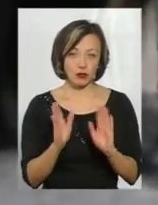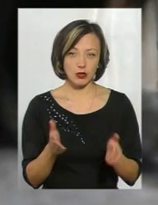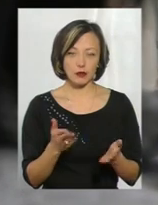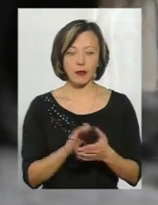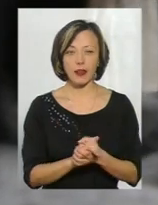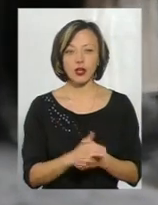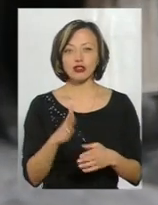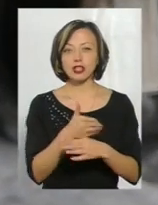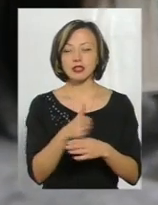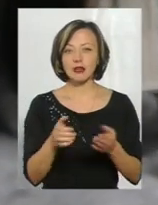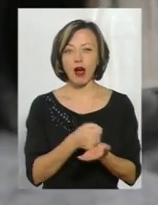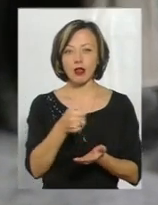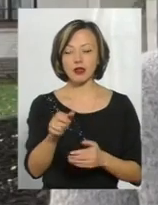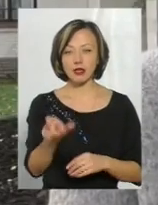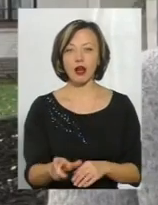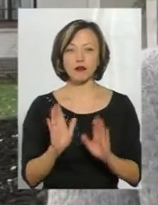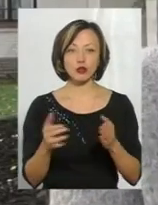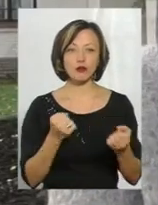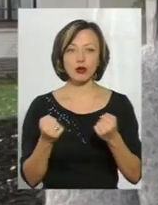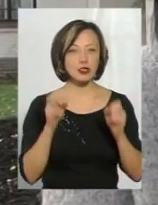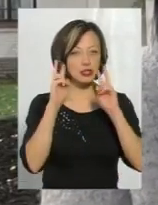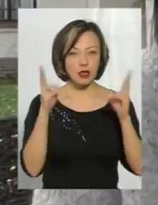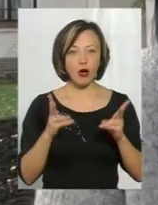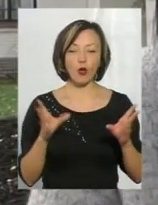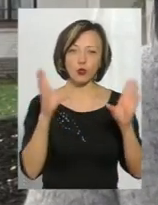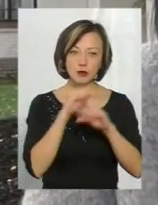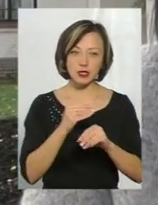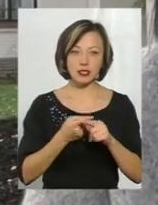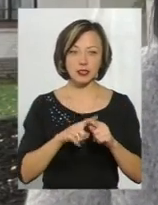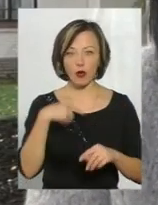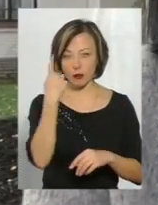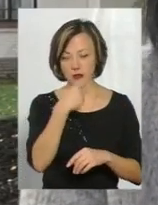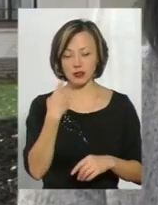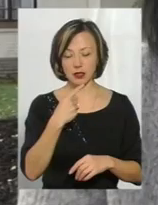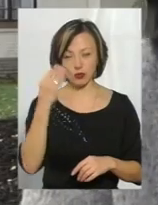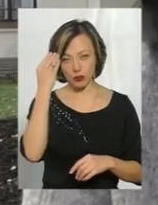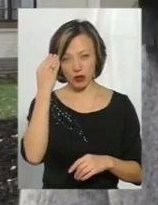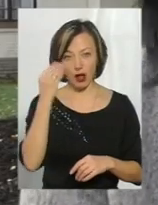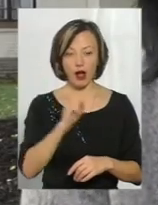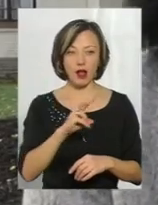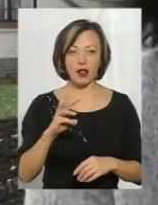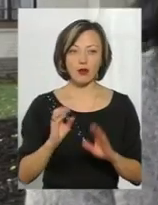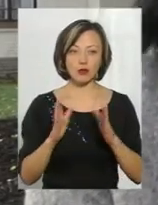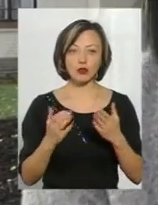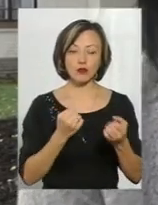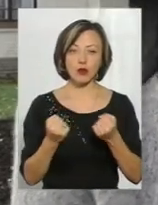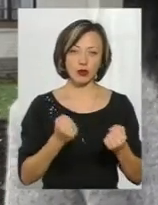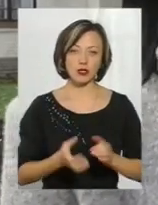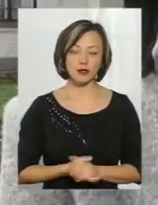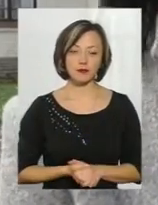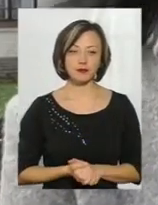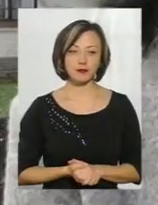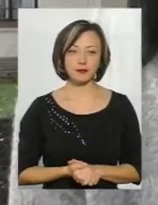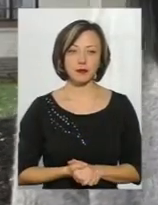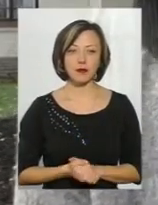і частина кандидатів також будуть боротися, не знаю, наскільки успішно, це моя суб'єктивна думка, але будуть вести боротьбу.